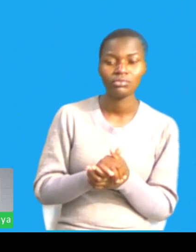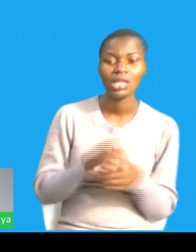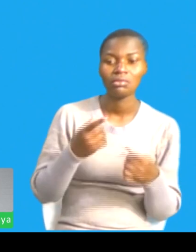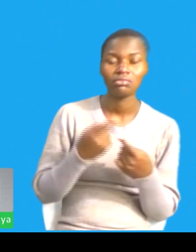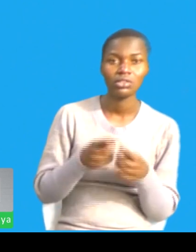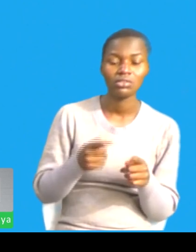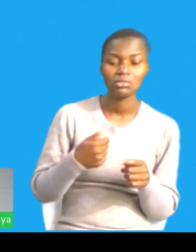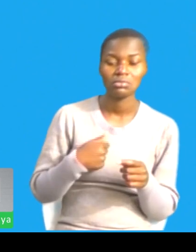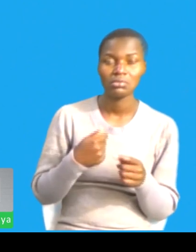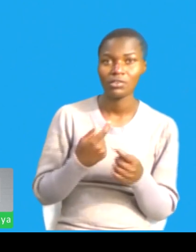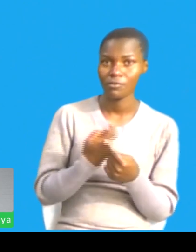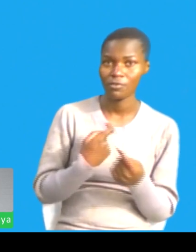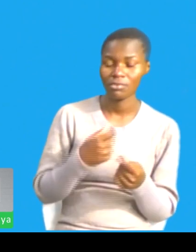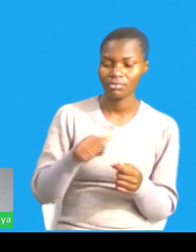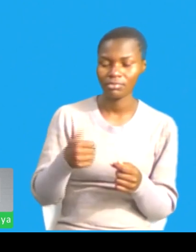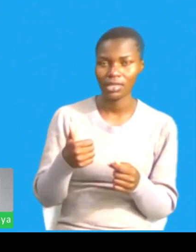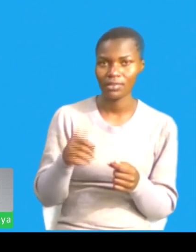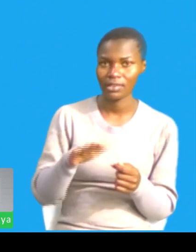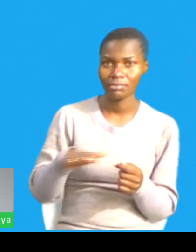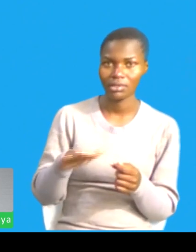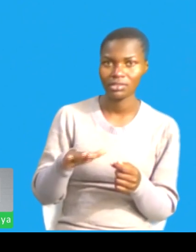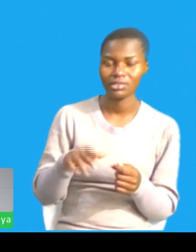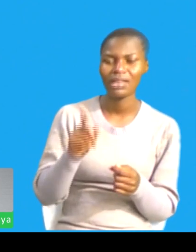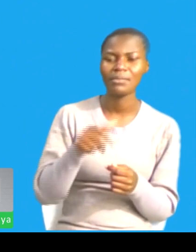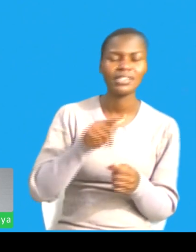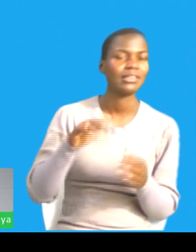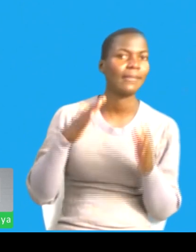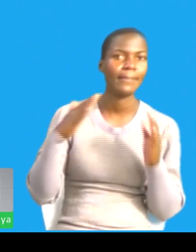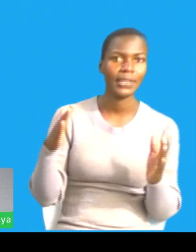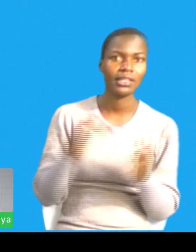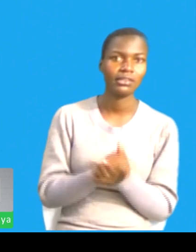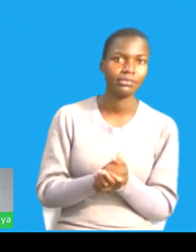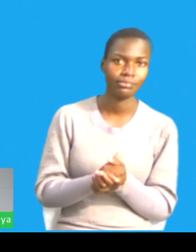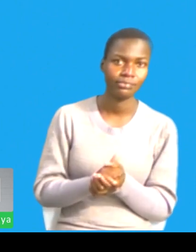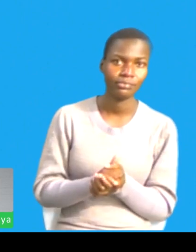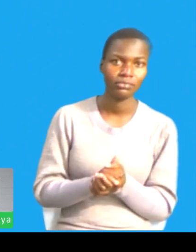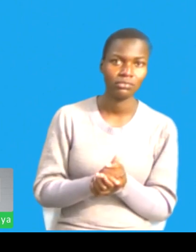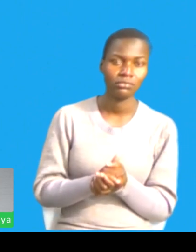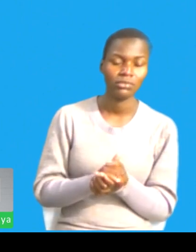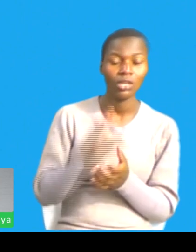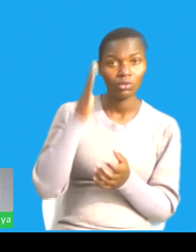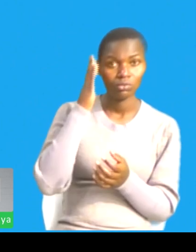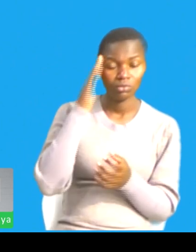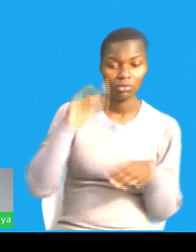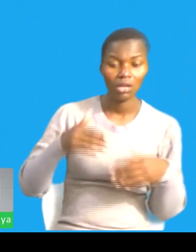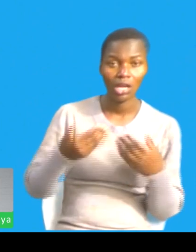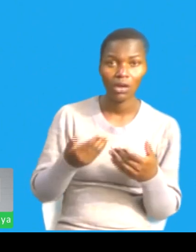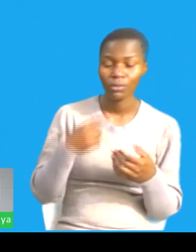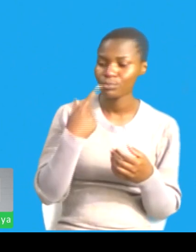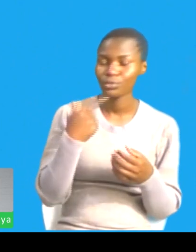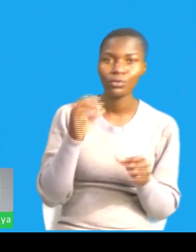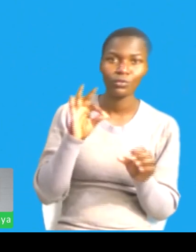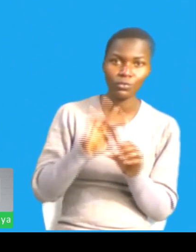fulani. Hiyo ni makosa kubwa sana, tunakosea sana. Utajuaje nani alikupigia kura? Deputy